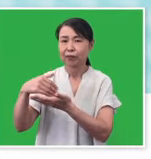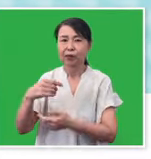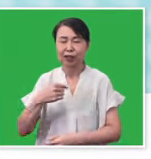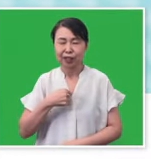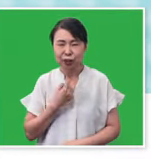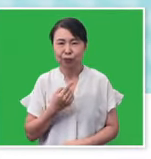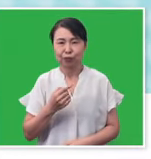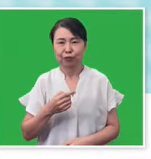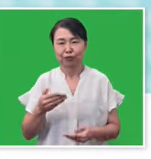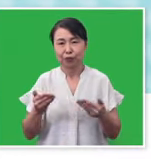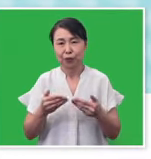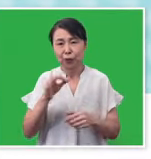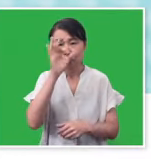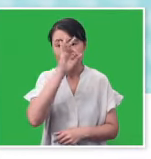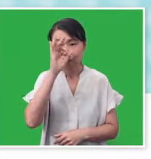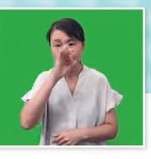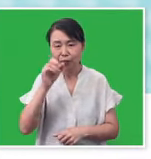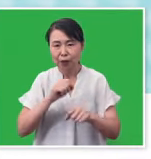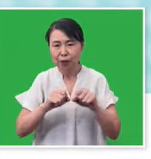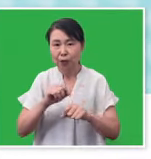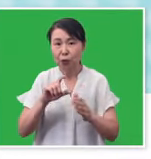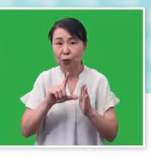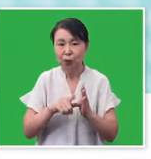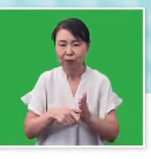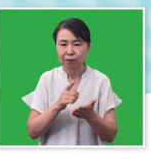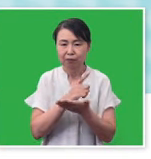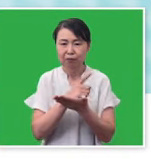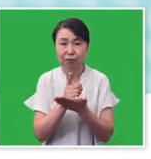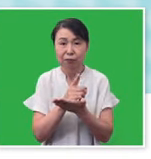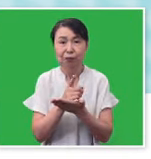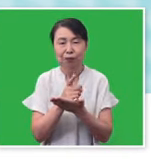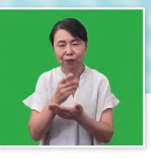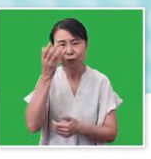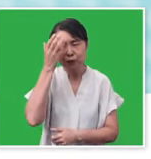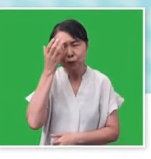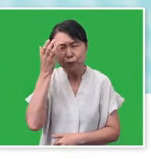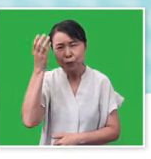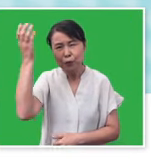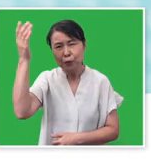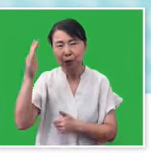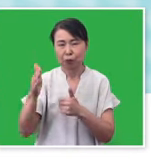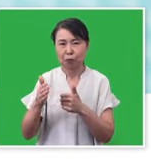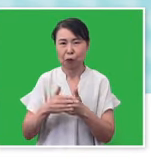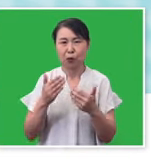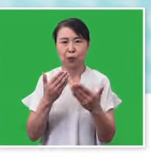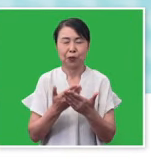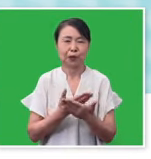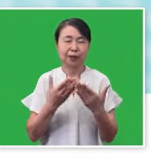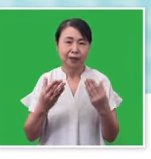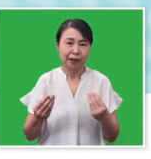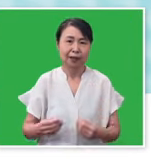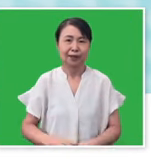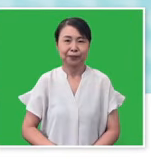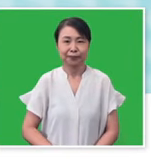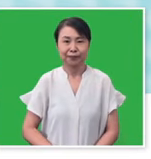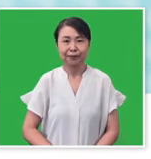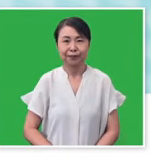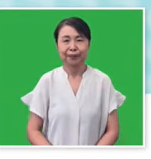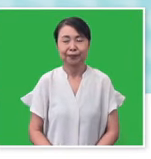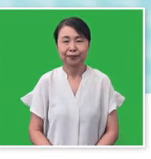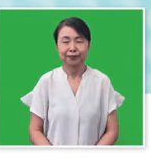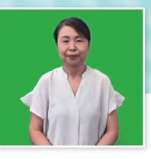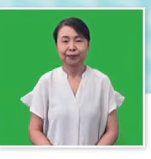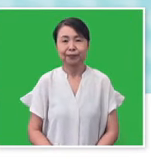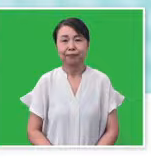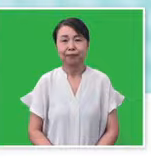自分の就活するビジョンを想像しやすくて、とてもいい機会になった